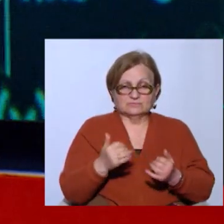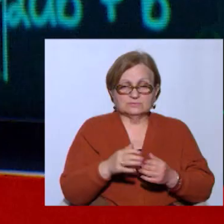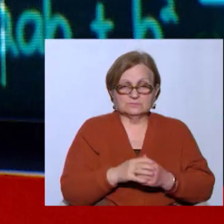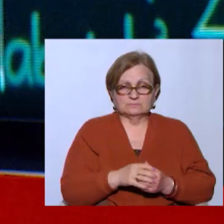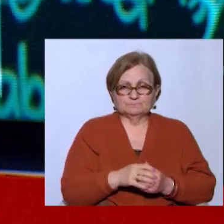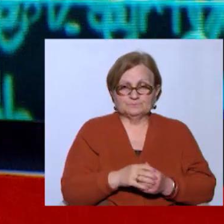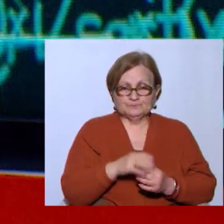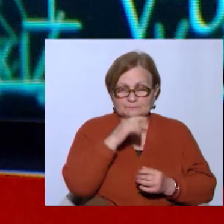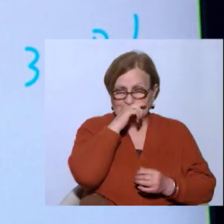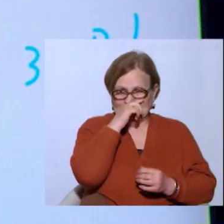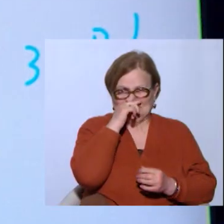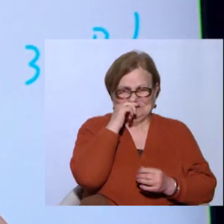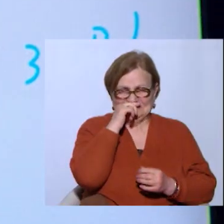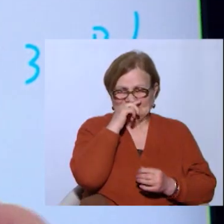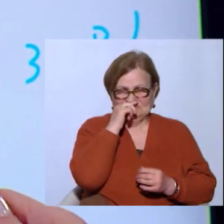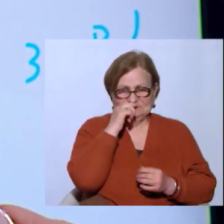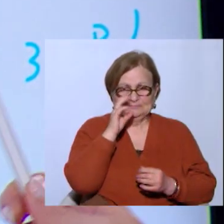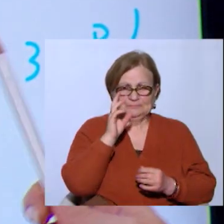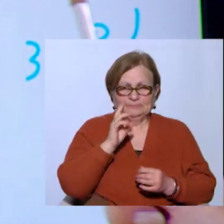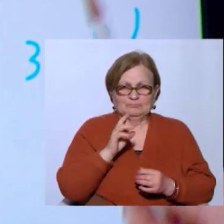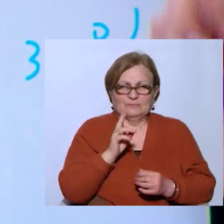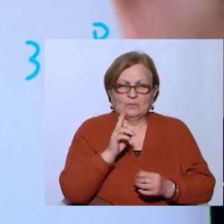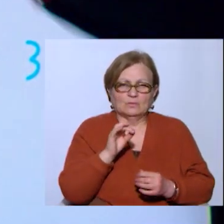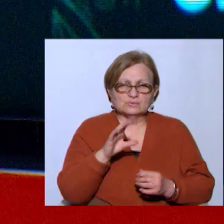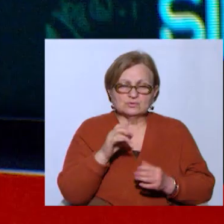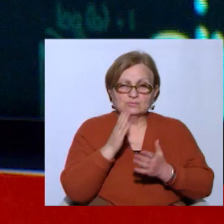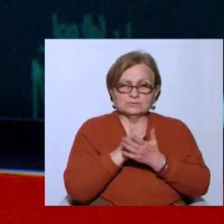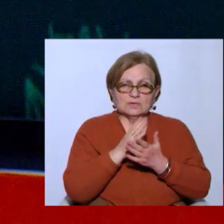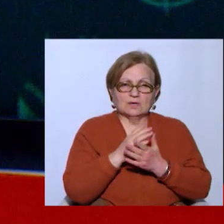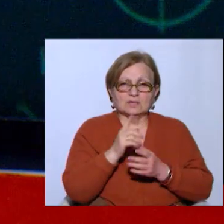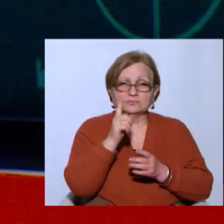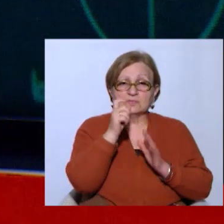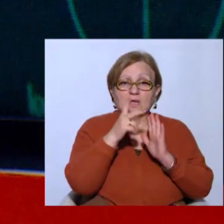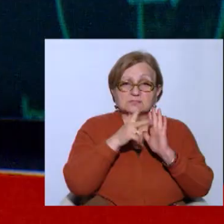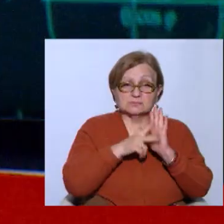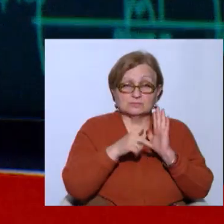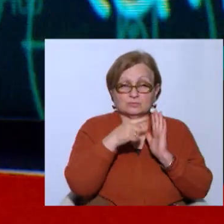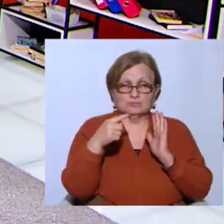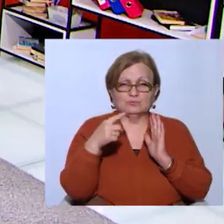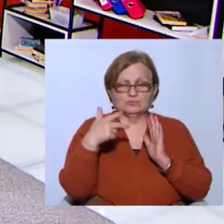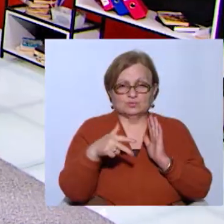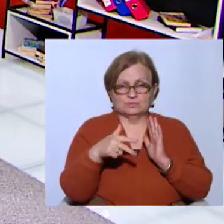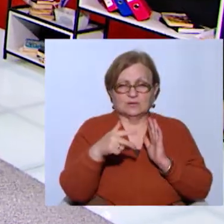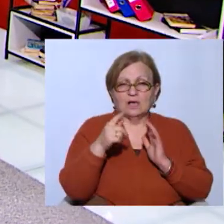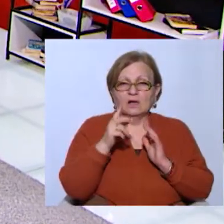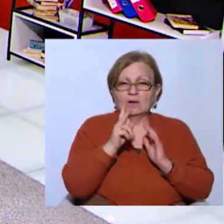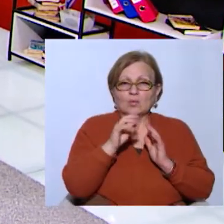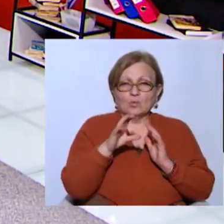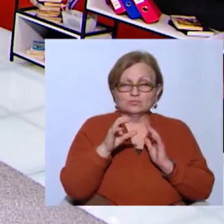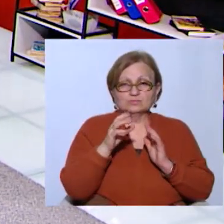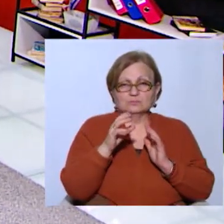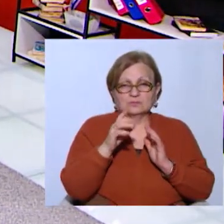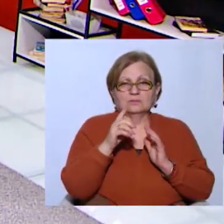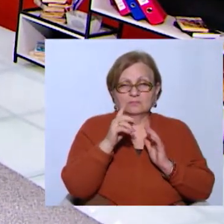ანუ კოსინუსი 30 არის მინუს კოსინუს 180 მინუს 30. ანუ ზოგადად კოსინუსი ალფა იქნება